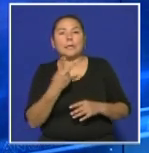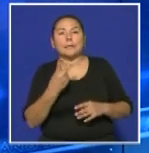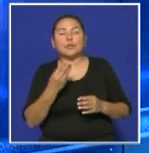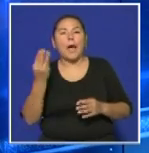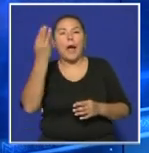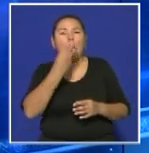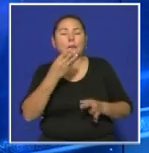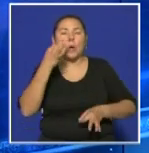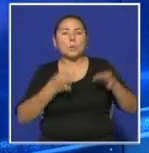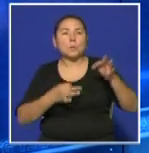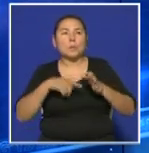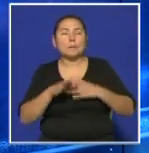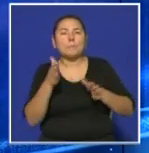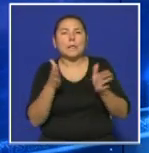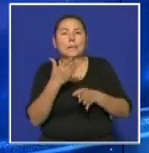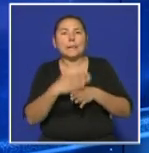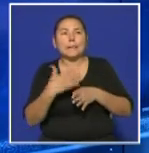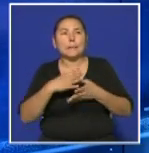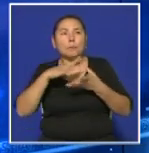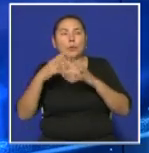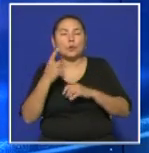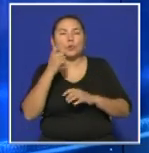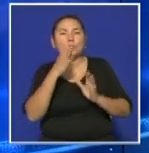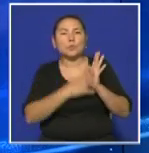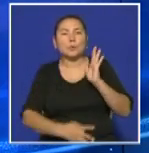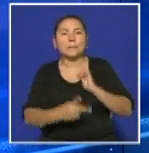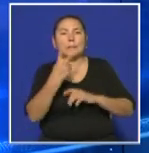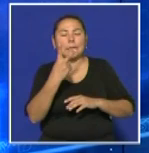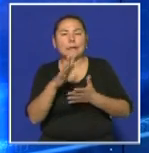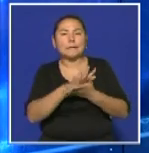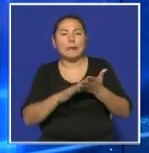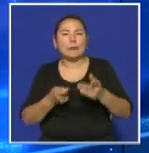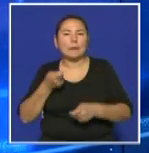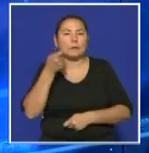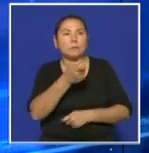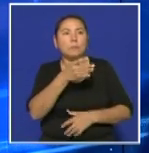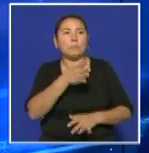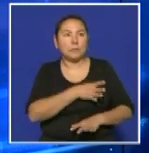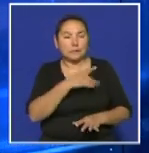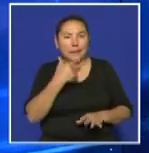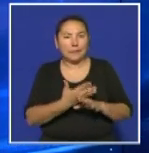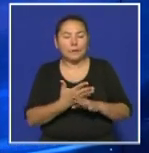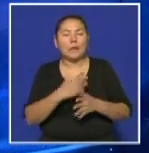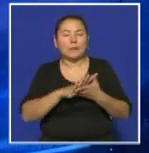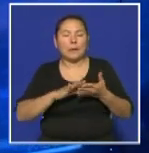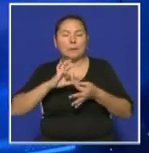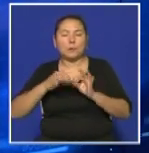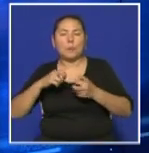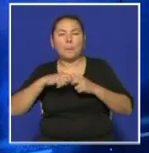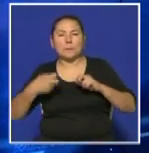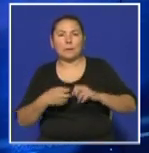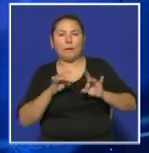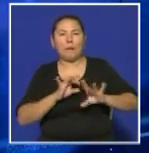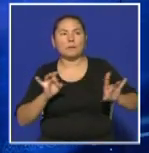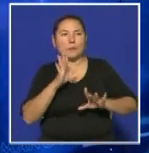Ақтау қалалық сотында микрокредиттер бойынша 192 іс қаралған екен. Әріптесі Майнұр Маратқызы мәселенің мән-жайын